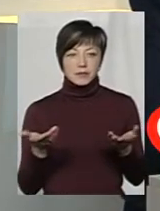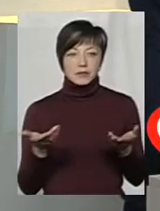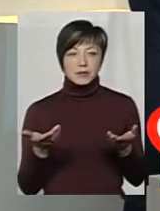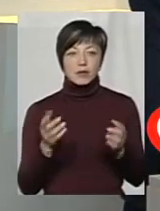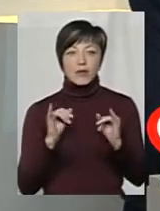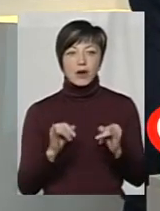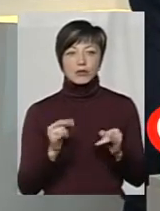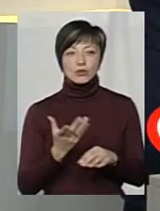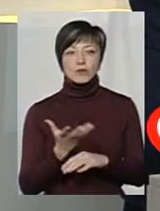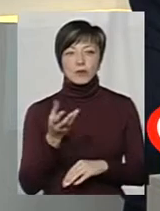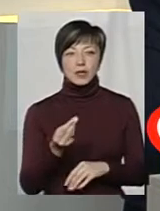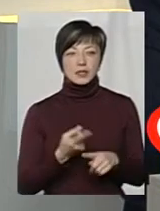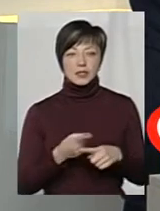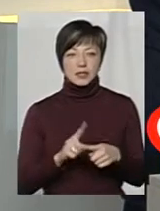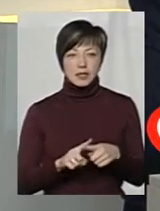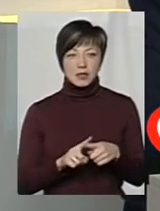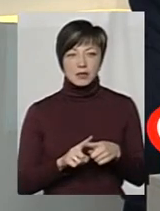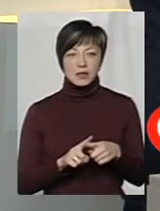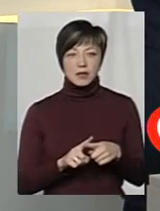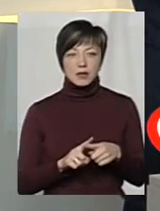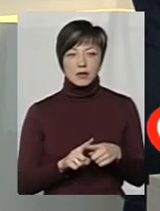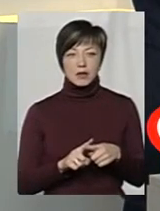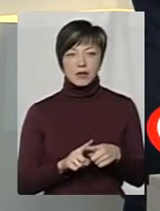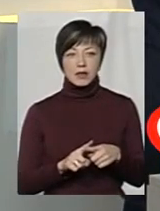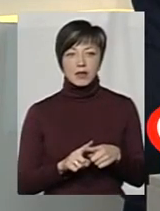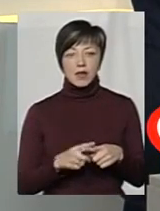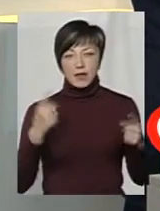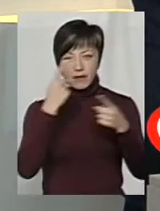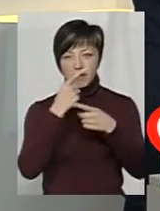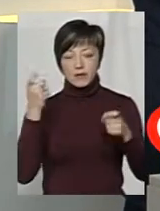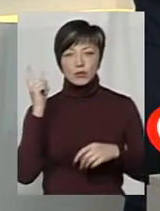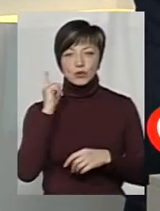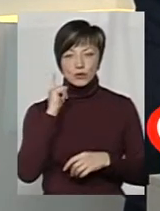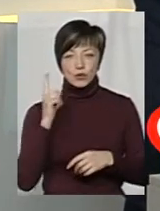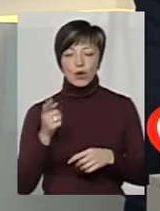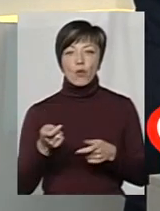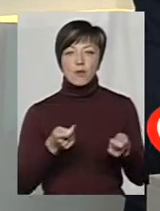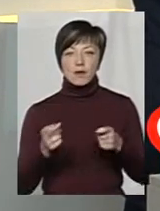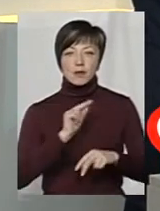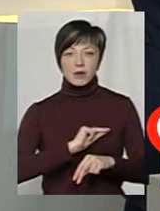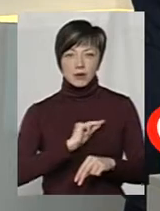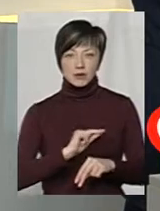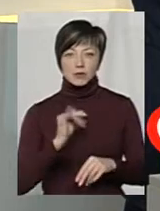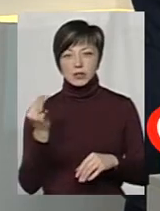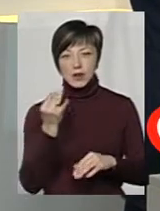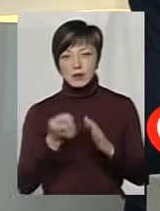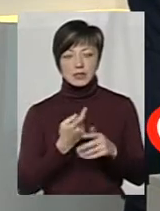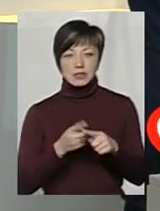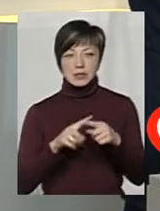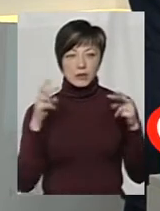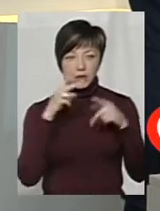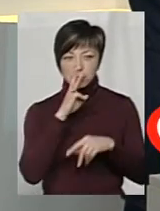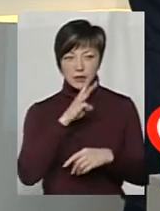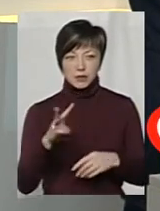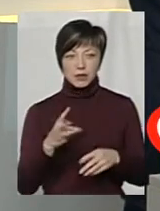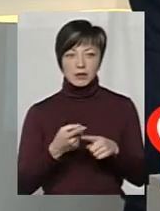дуже погано, що не виплачують. І це, якби, я так думаю, що ефір почує управління праці, державне управління праці, мабуть, поцікавиться. Це неправильно, що заробітна